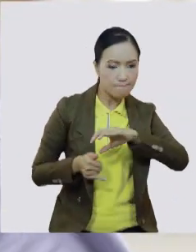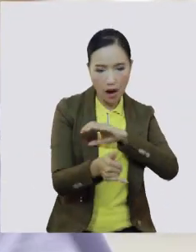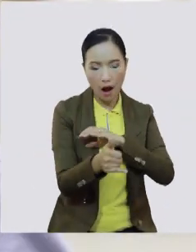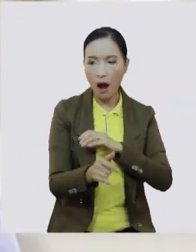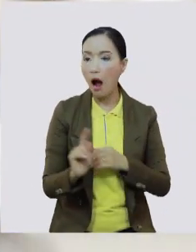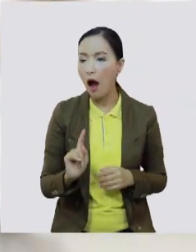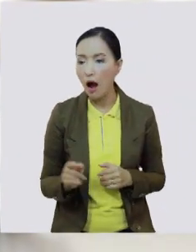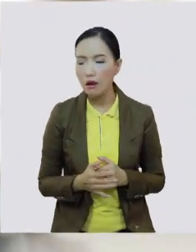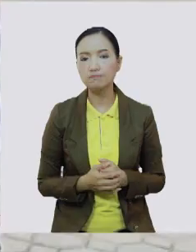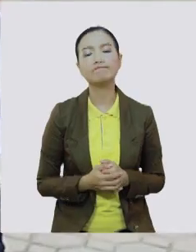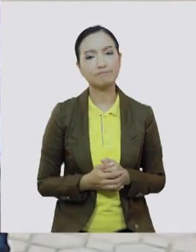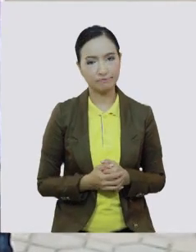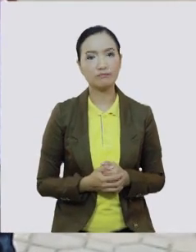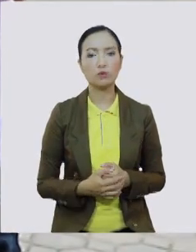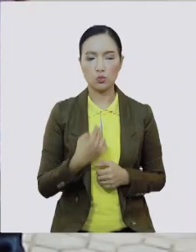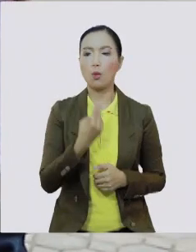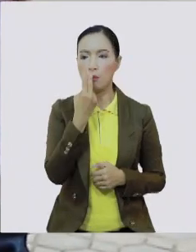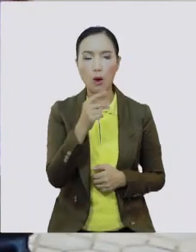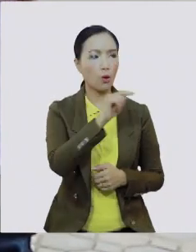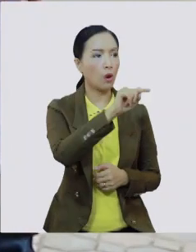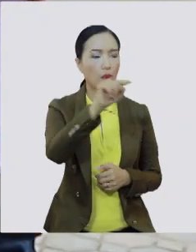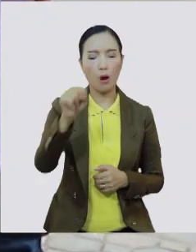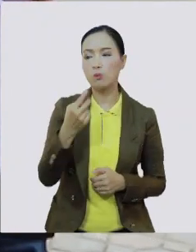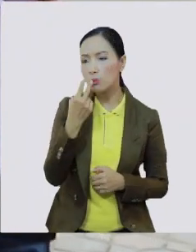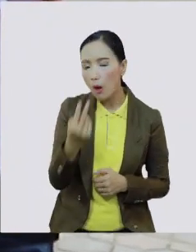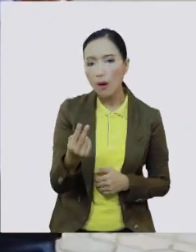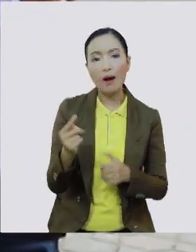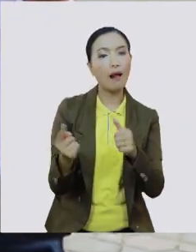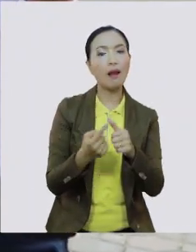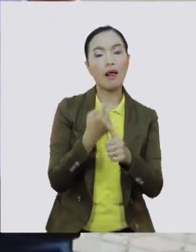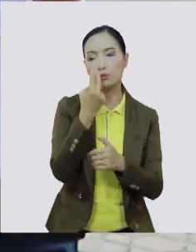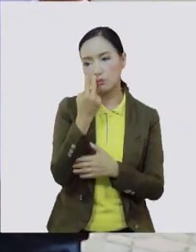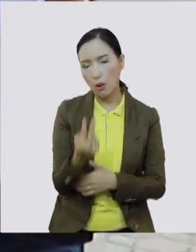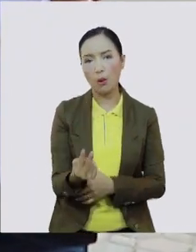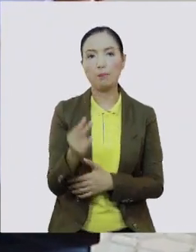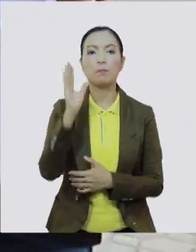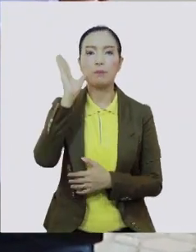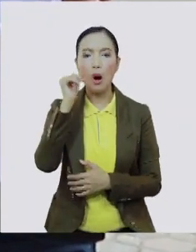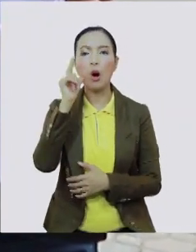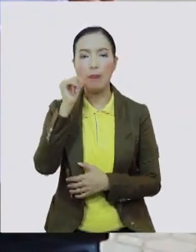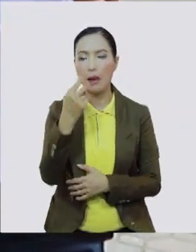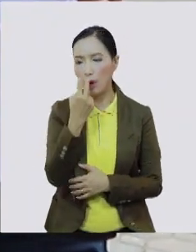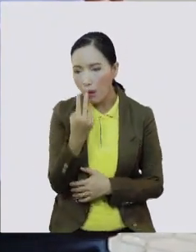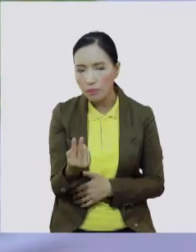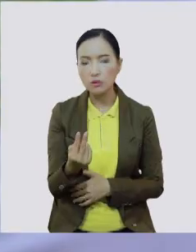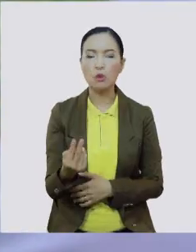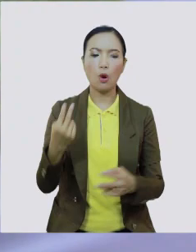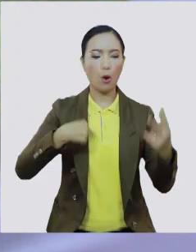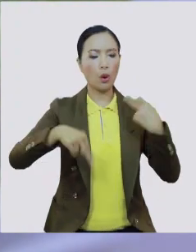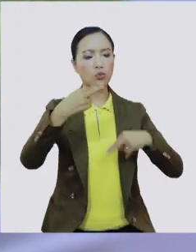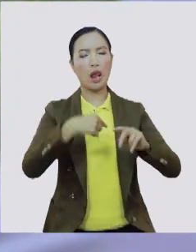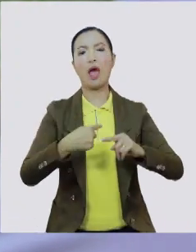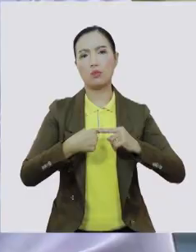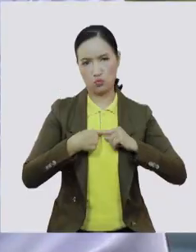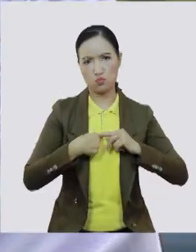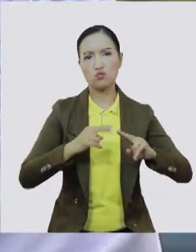ก้าวออกมาจากบ้านก็คือ จริงๆแล้วหนูมองคนรอบข้างนะคะ ครับ มองอันดับแรกเลยก็คือมองพ่อกับแม่เขาต้องมาคอย